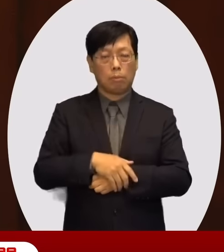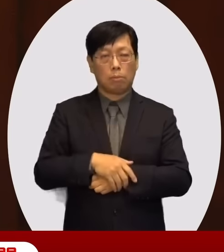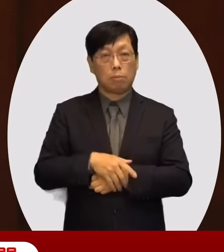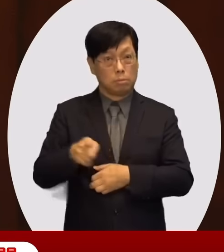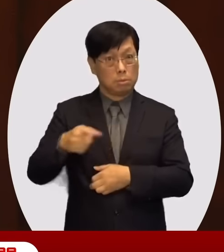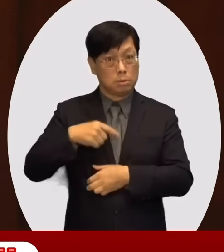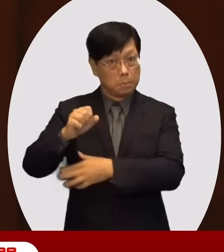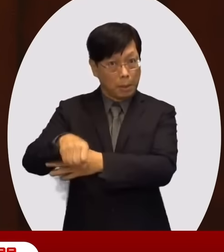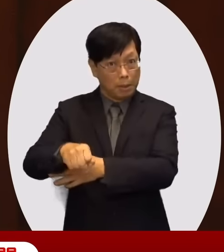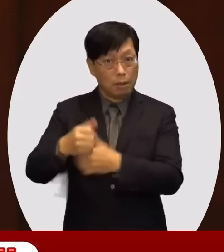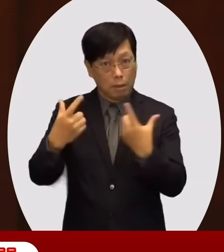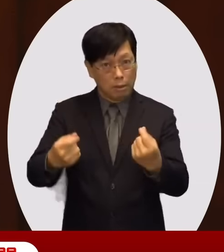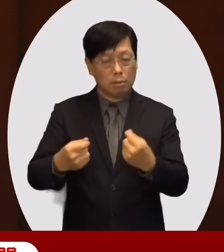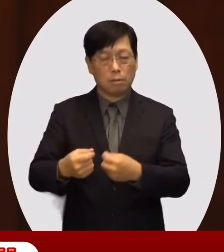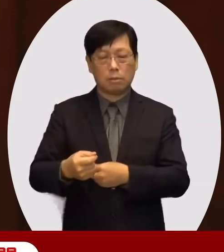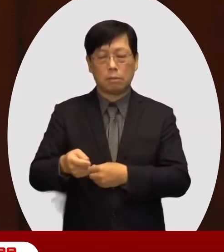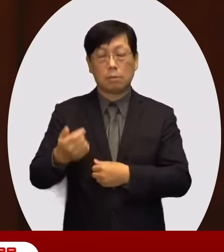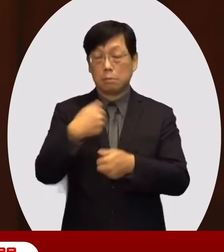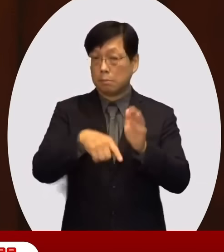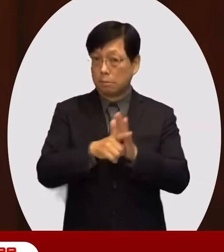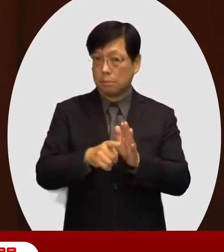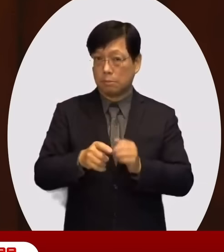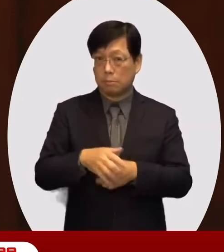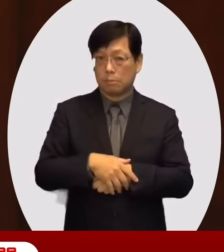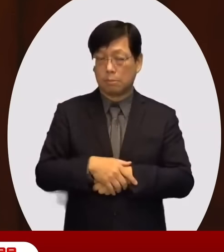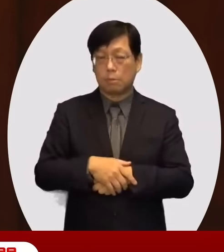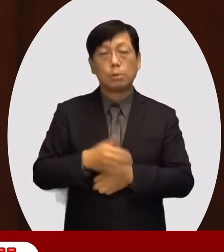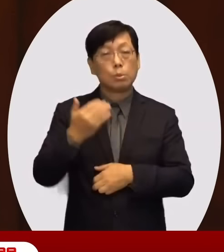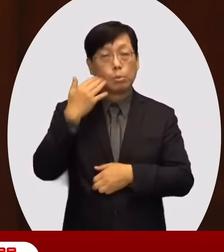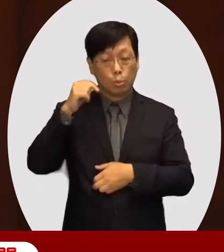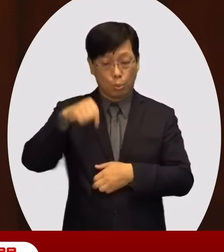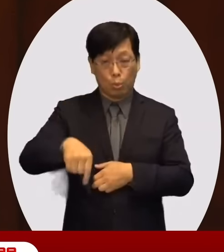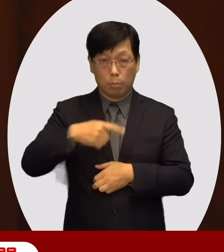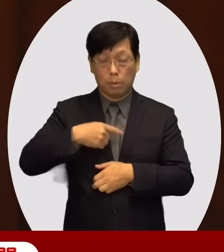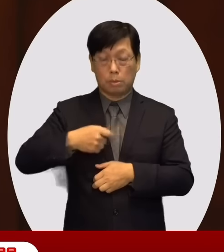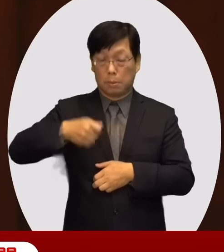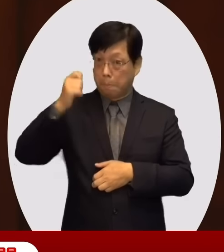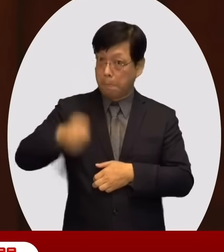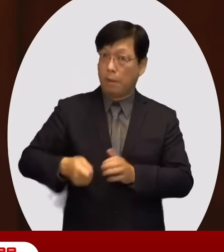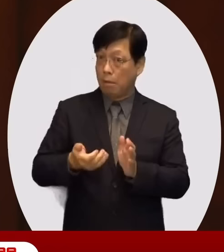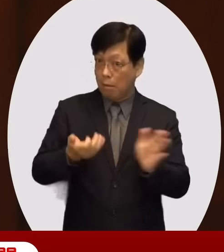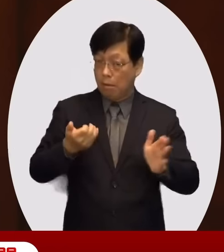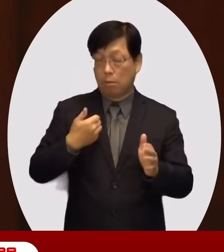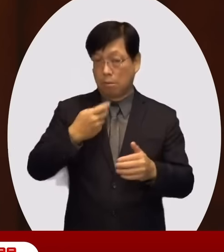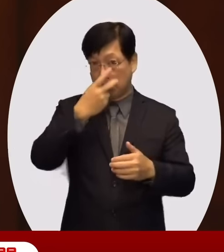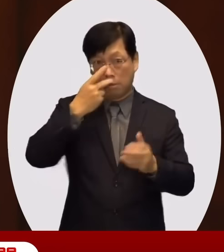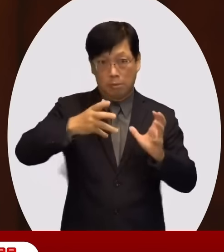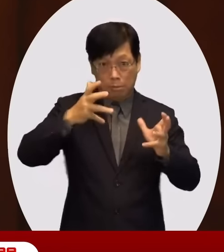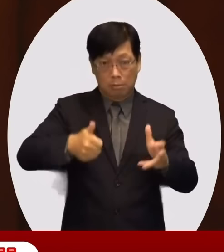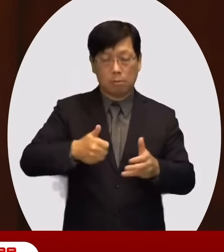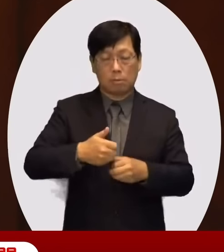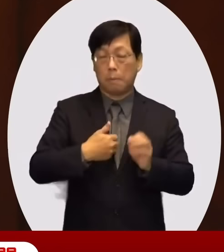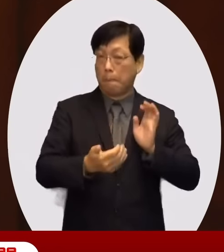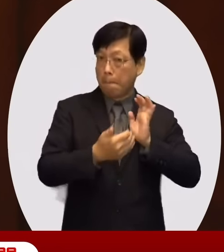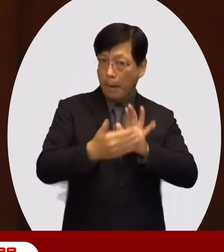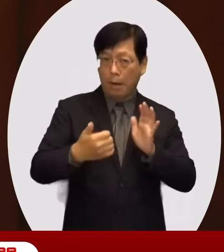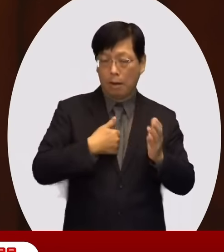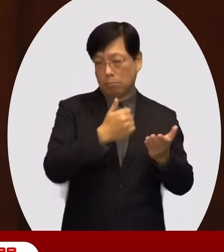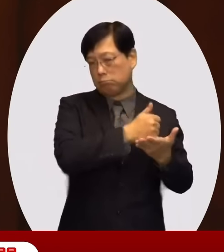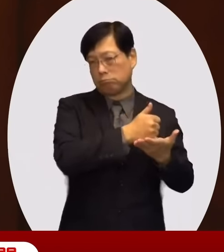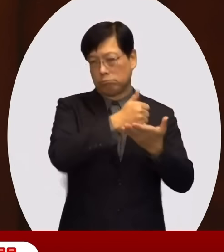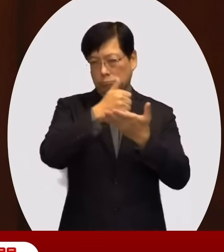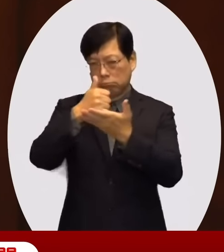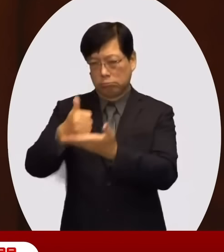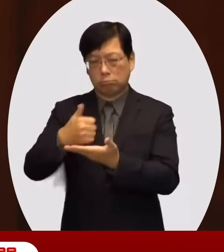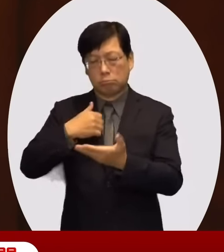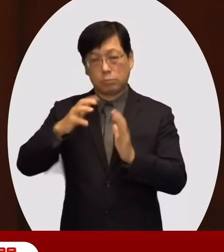你同意的话，那是否表示说，如果在本庭做成判决之前，赖总统 拒绝受邀到国会